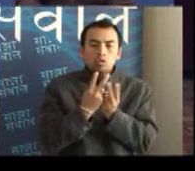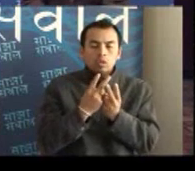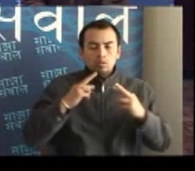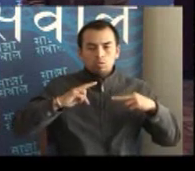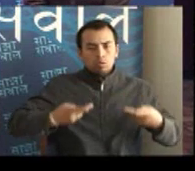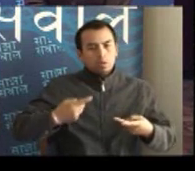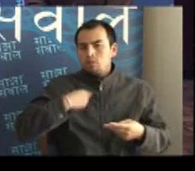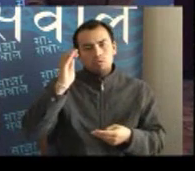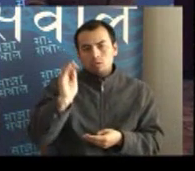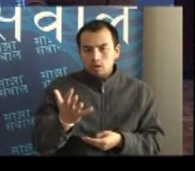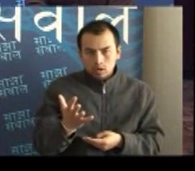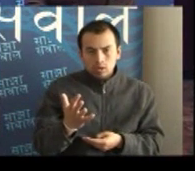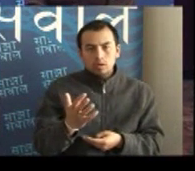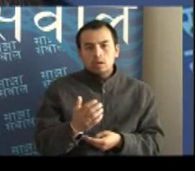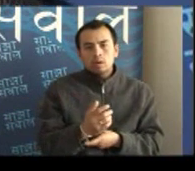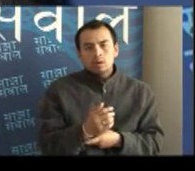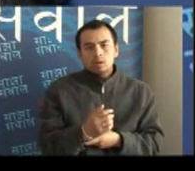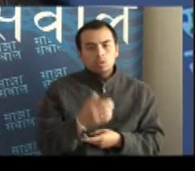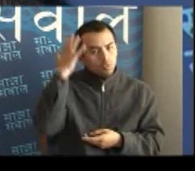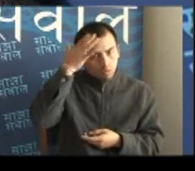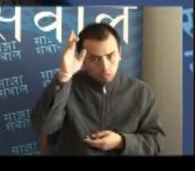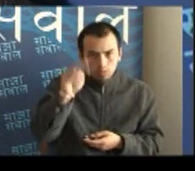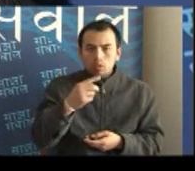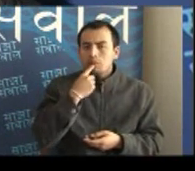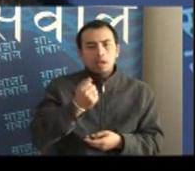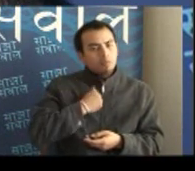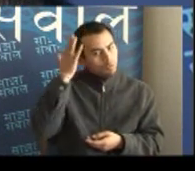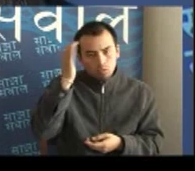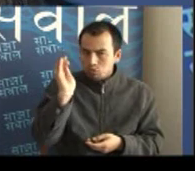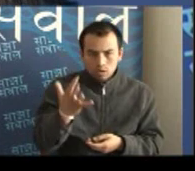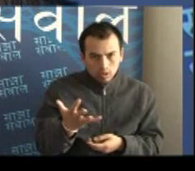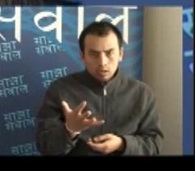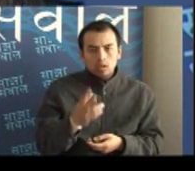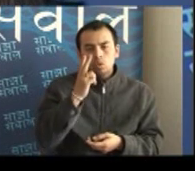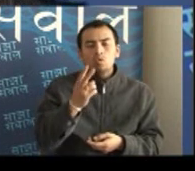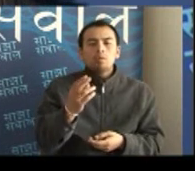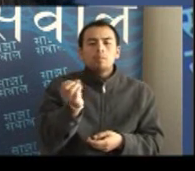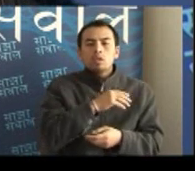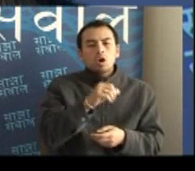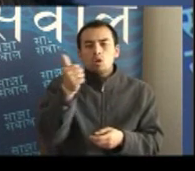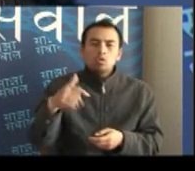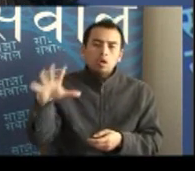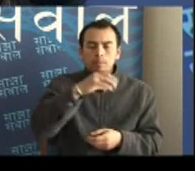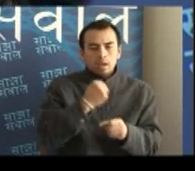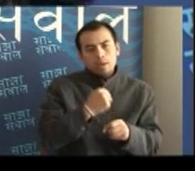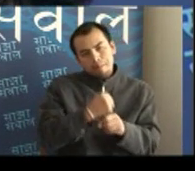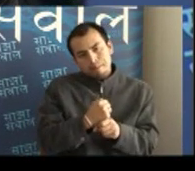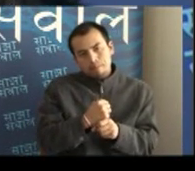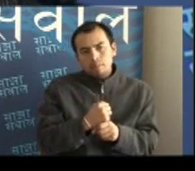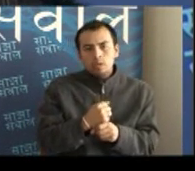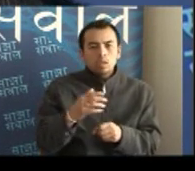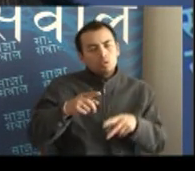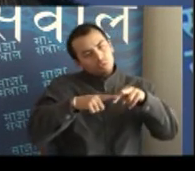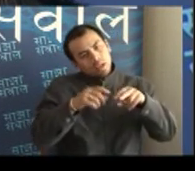लुगाहरूमा आफै फेर्न सक्दिनँ, अनि अब नुहाउनु पऱ्यो भने पनि म आफै नुहाउन सक्दिनँ, नत्र त्योभन्दा बाहेक मैले अरू सबै काम